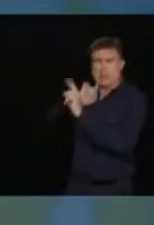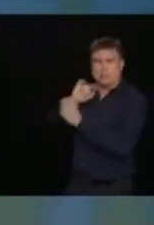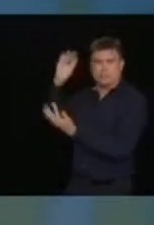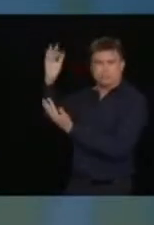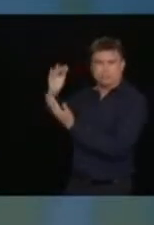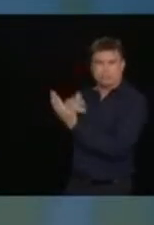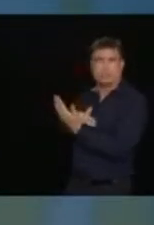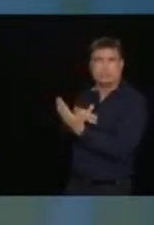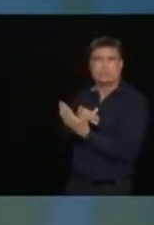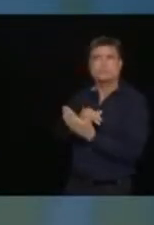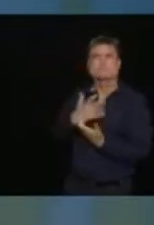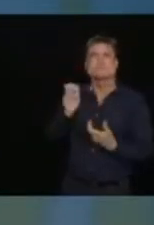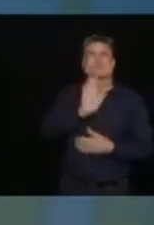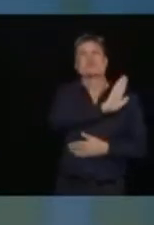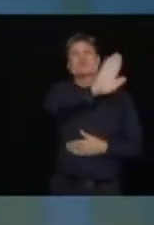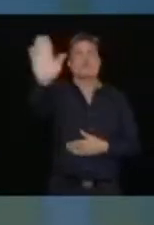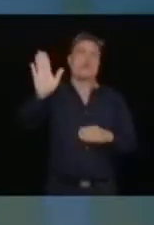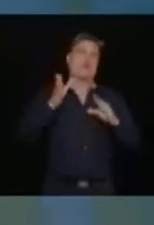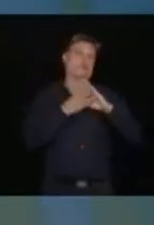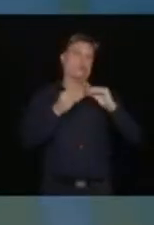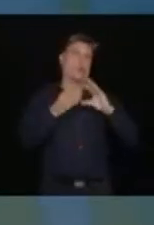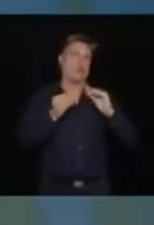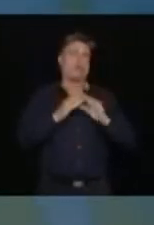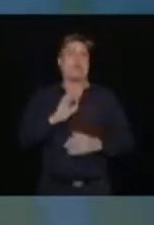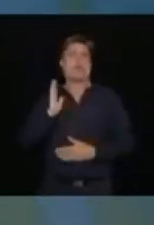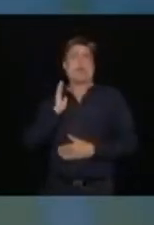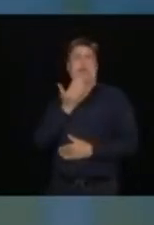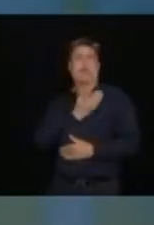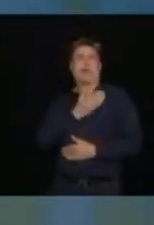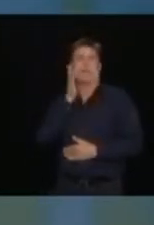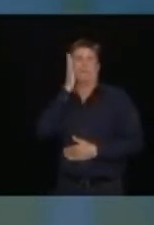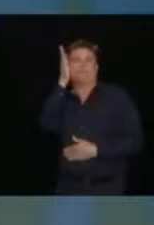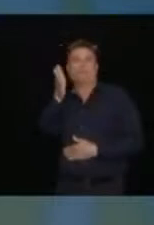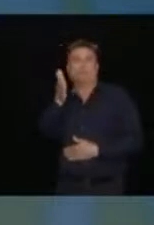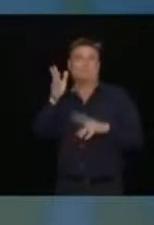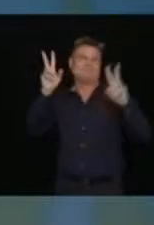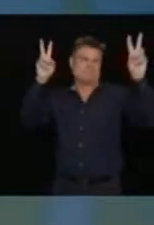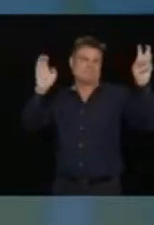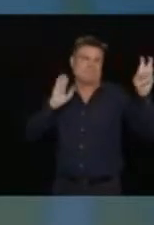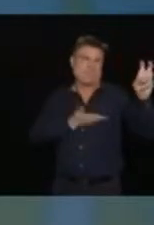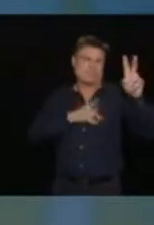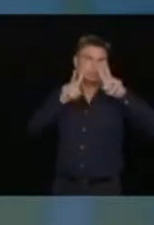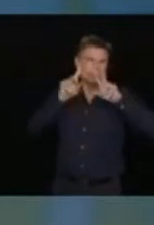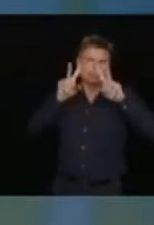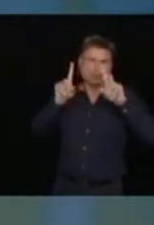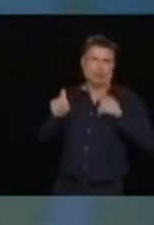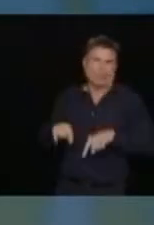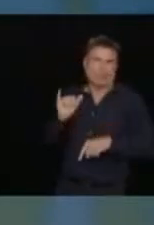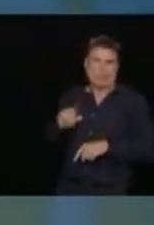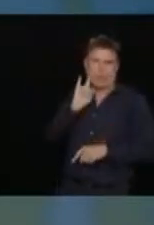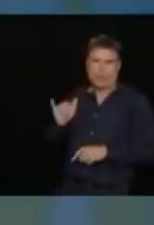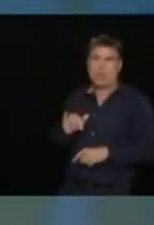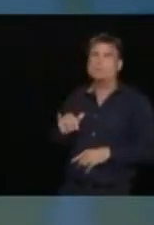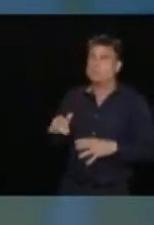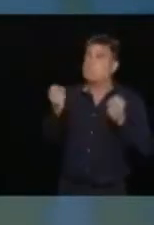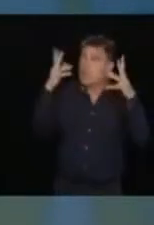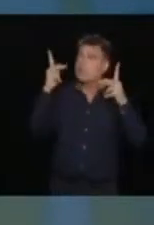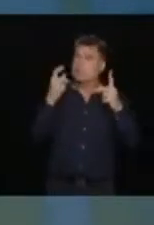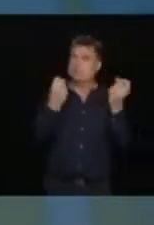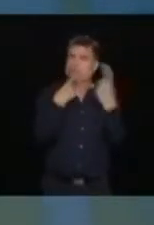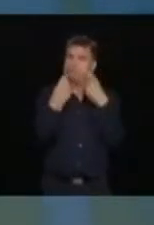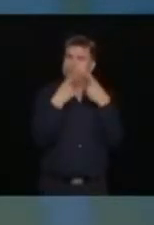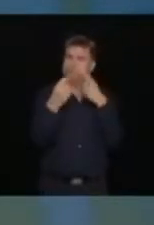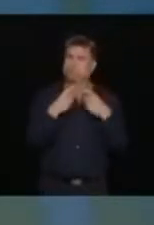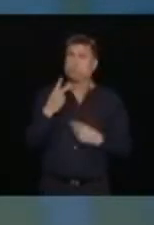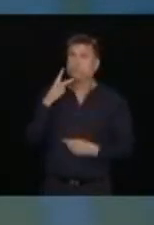口来的百分比，根据地理位置5个卫生局下面的这个4%